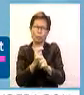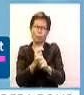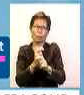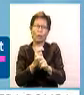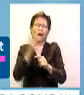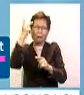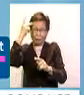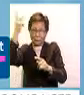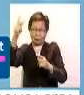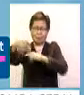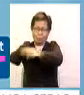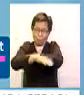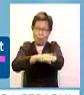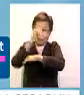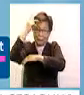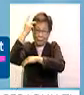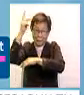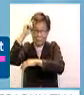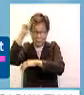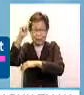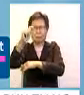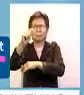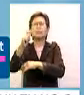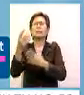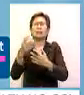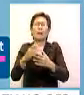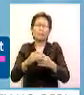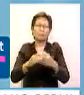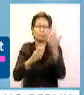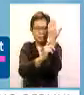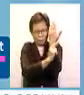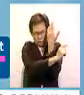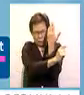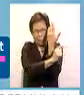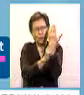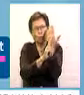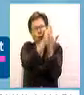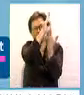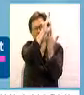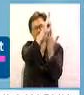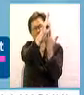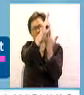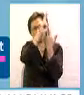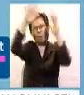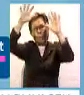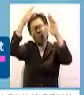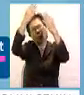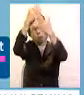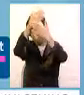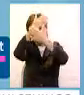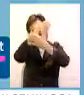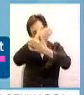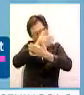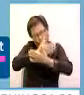perairan negeri Kelantan dan juga Terengganu. Dan secara amnya, di bahagian pantai timur dan juga utara dalam keadaannya agak mendung.